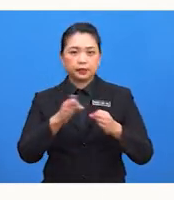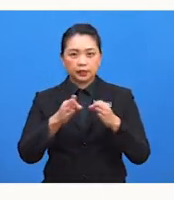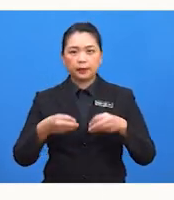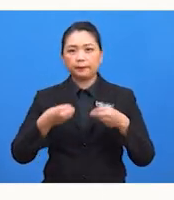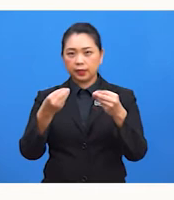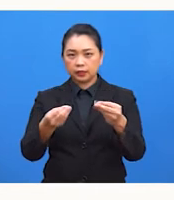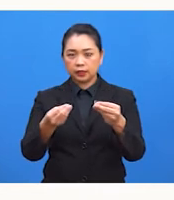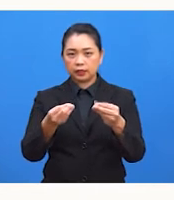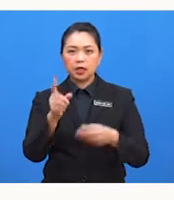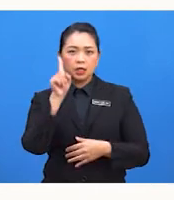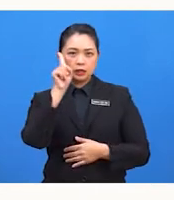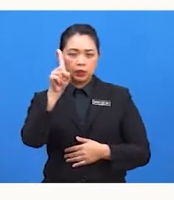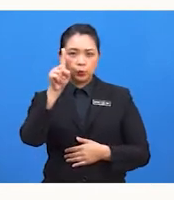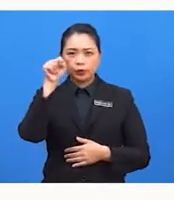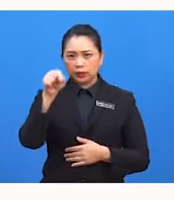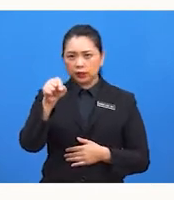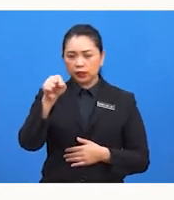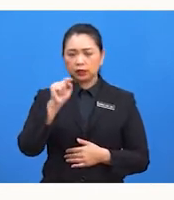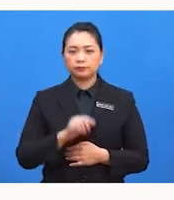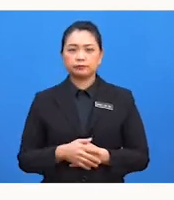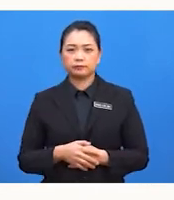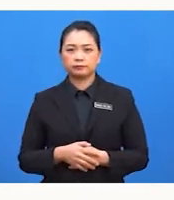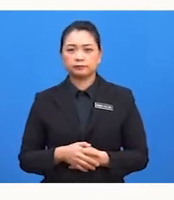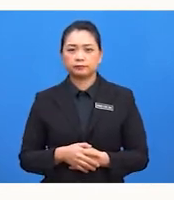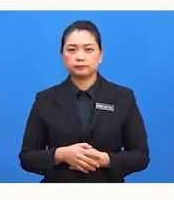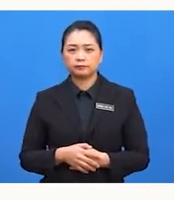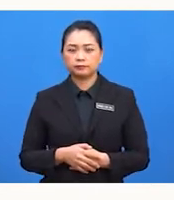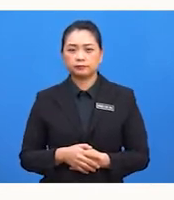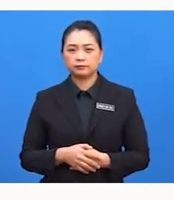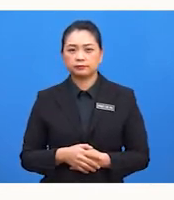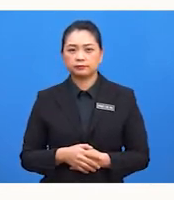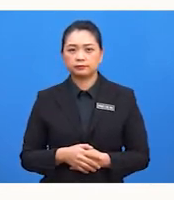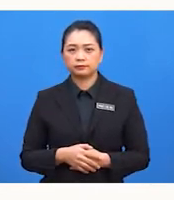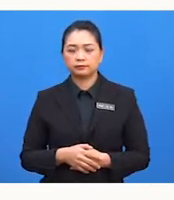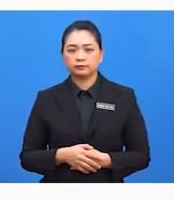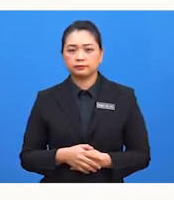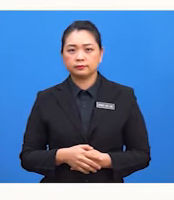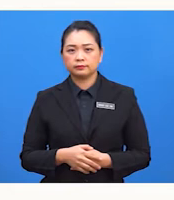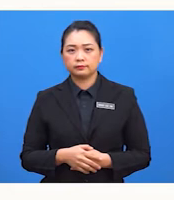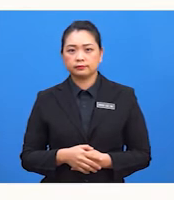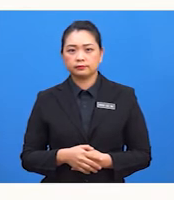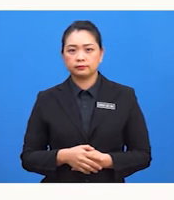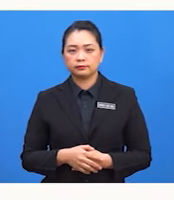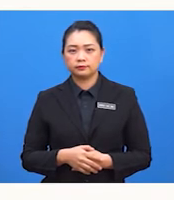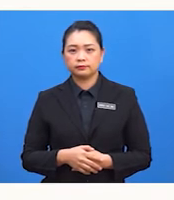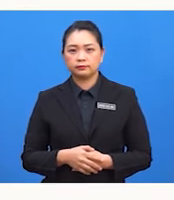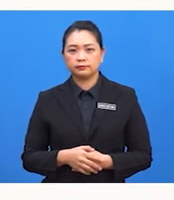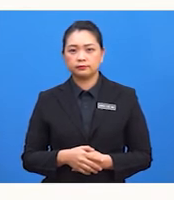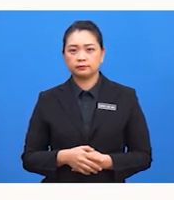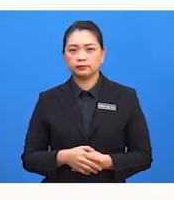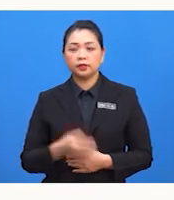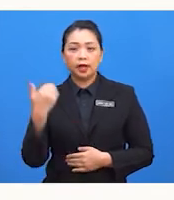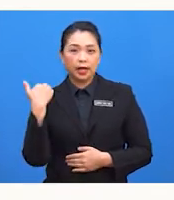titik lenyap. Apa jawapannya? Jawapannya adalah Ia merupakan pembuatan gambar